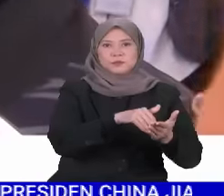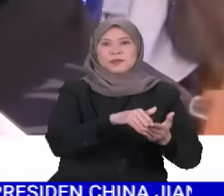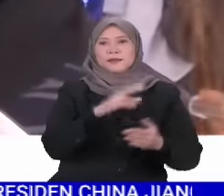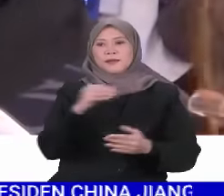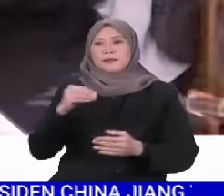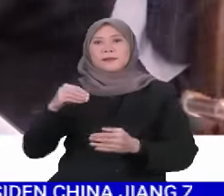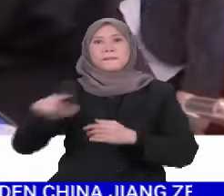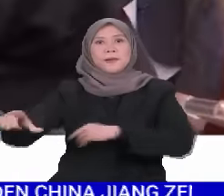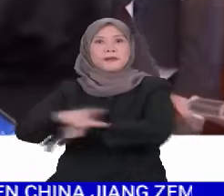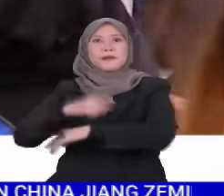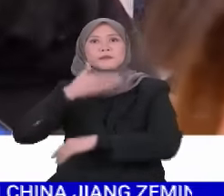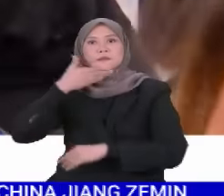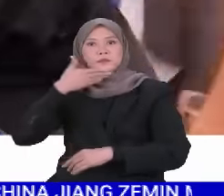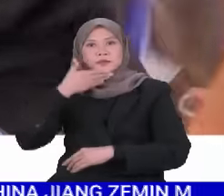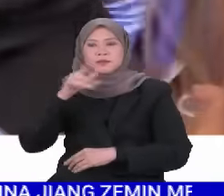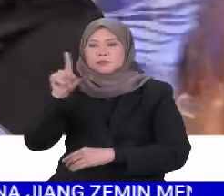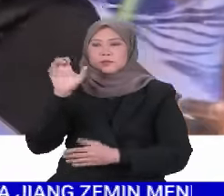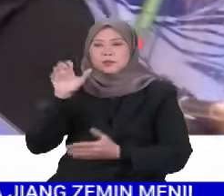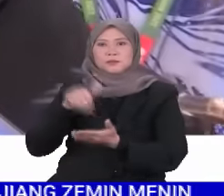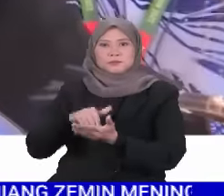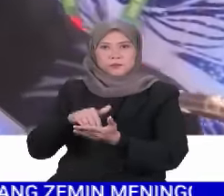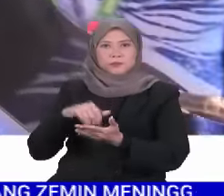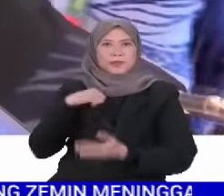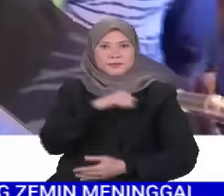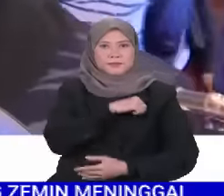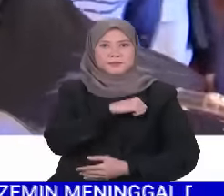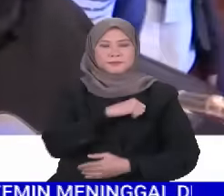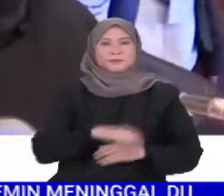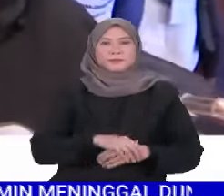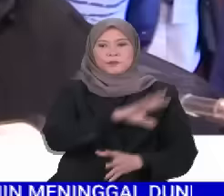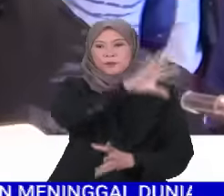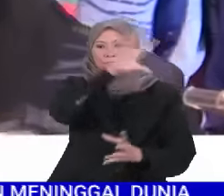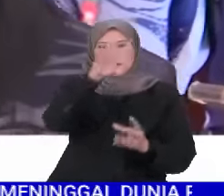kurang 100.000 lebih ya